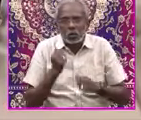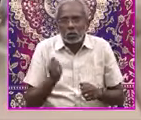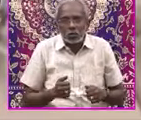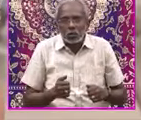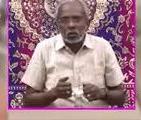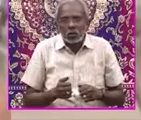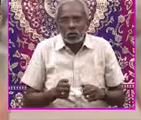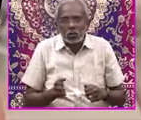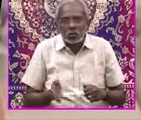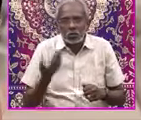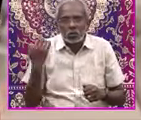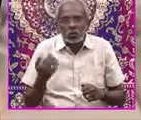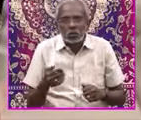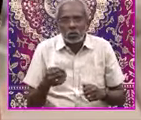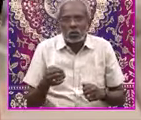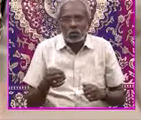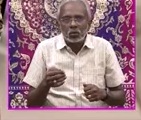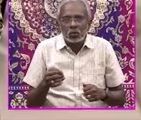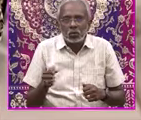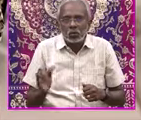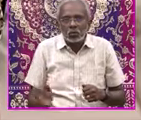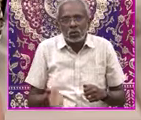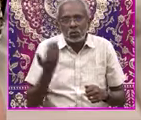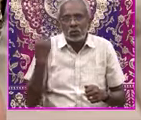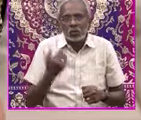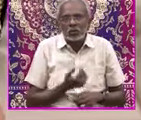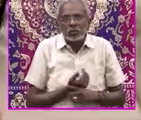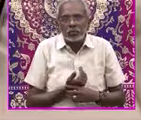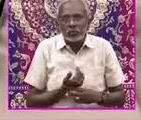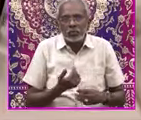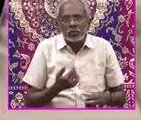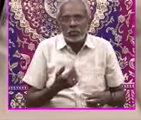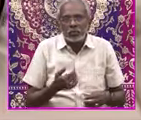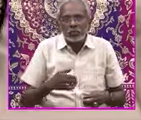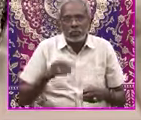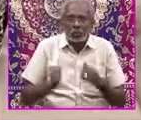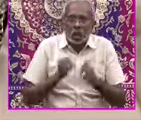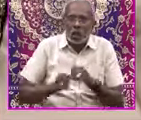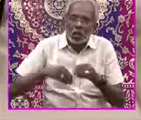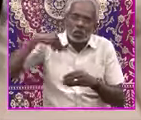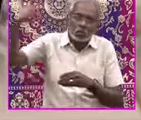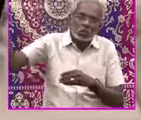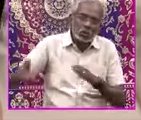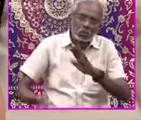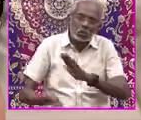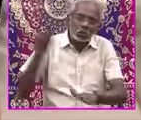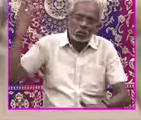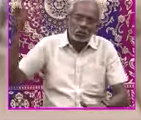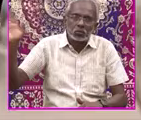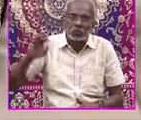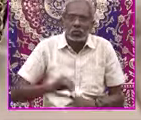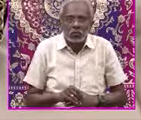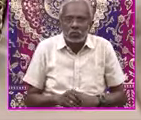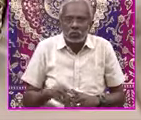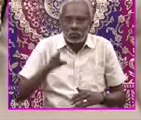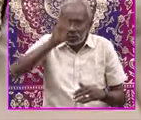இல்ல, இறங்கி எந்த பக்கமா ஓடி போயிடலாம்னு ஓடிடுறாங்க. சிலர் தாவி குதிச்சு அந்த பக்கம் தப்பிச்சு ஓடுறாங்க. சிலர் யானைக்கு